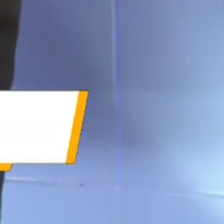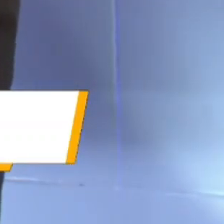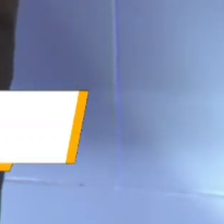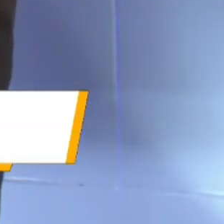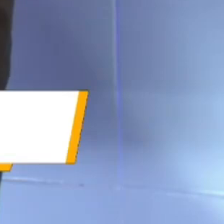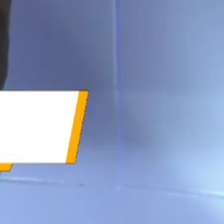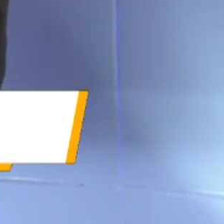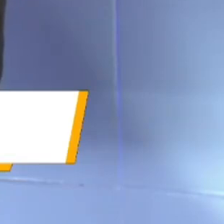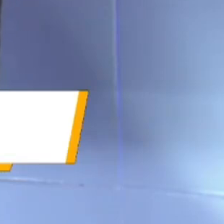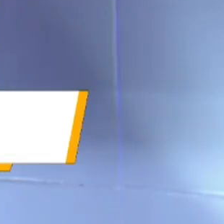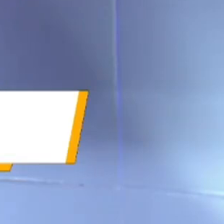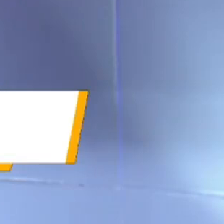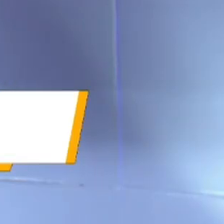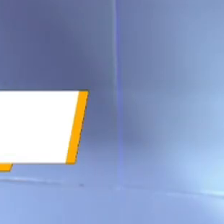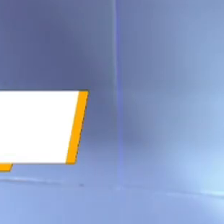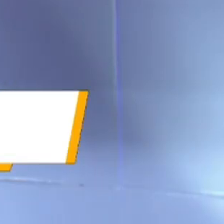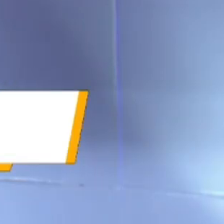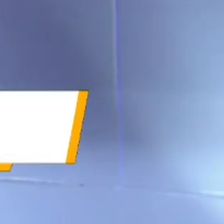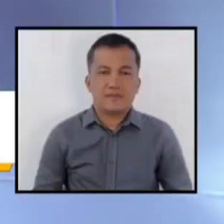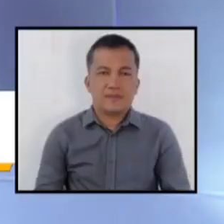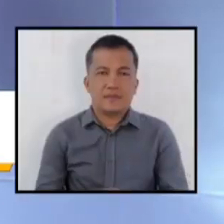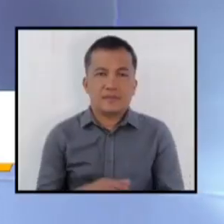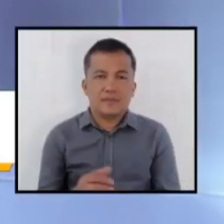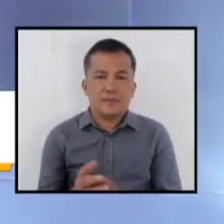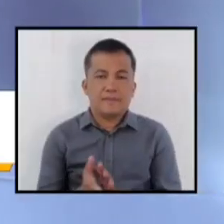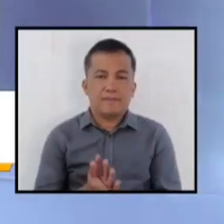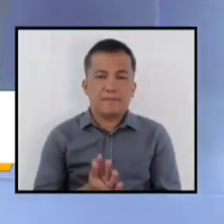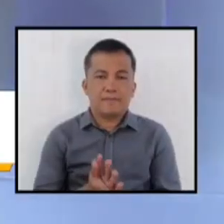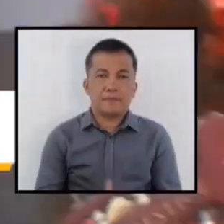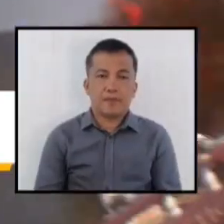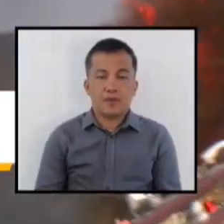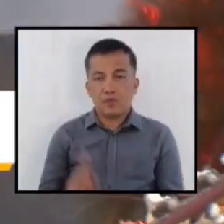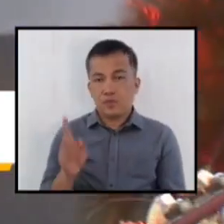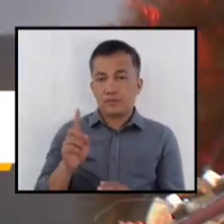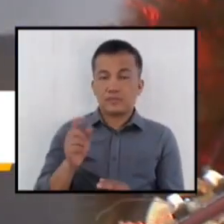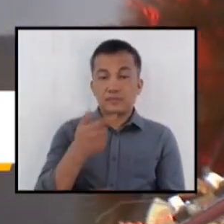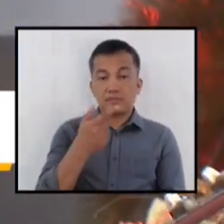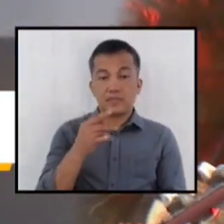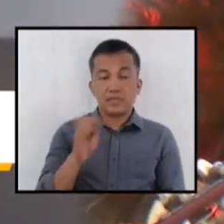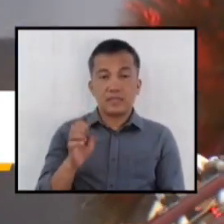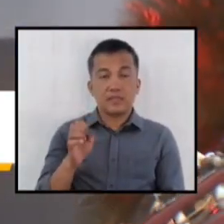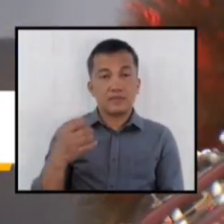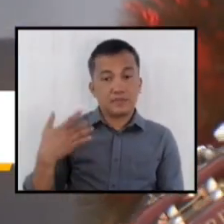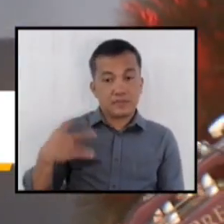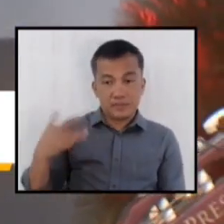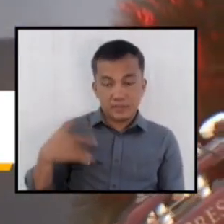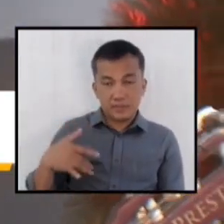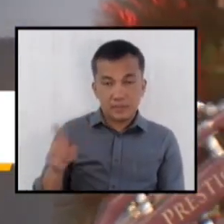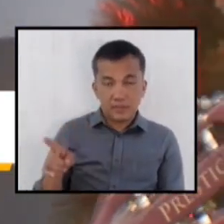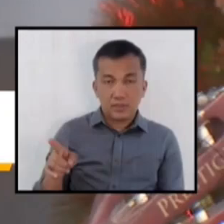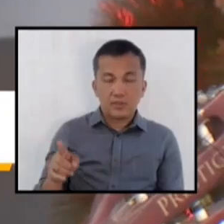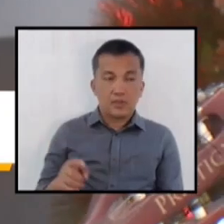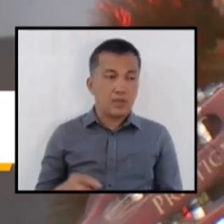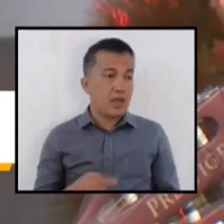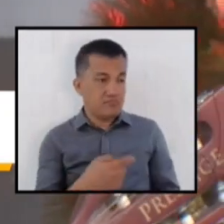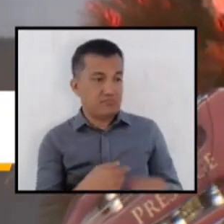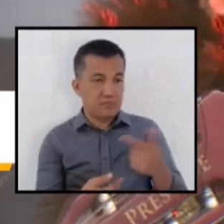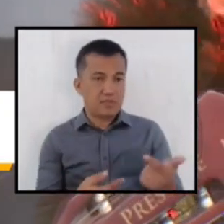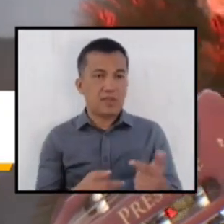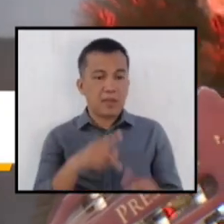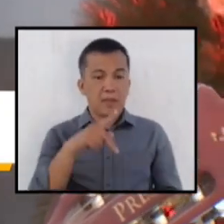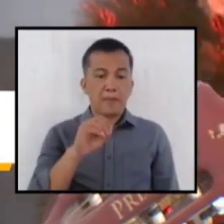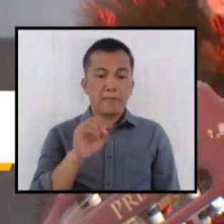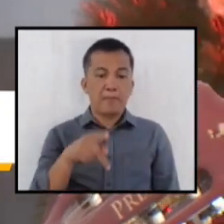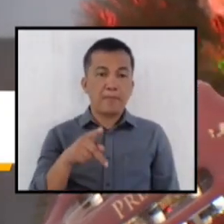nyo? Ano ba ang genre kayo mayroon? Ano po, basically kami po ay pop rock po. So more or